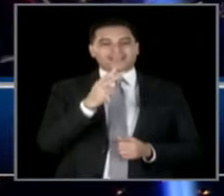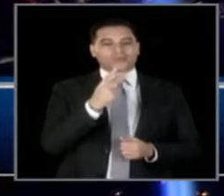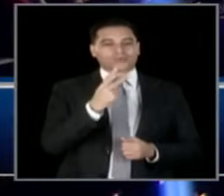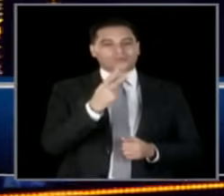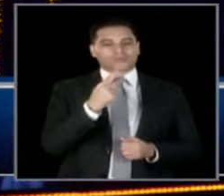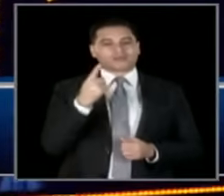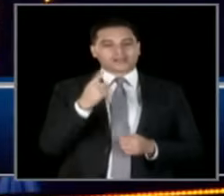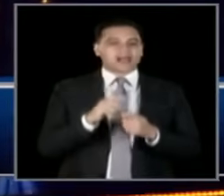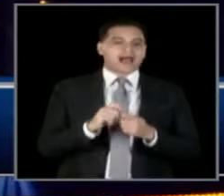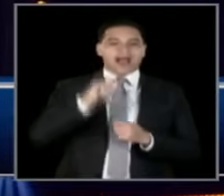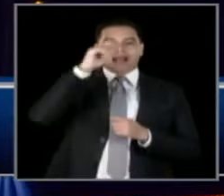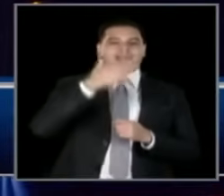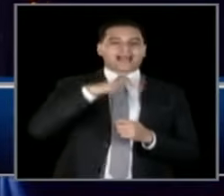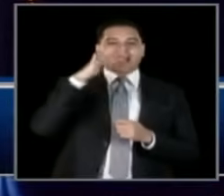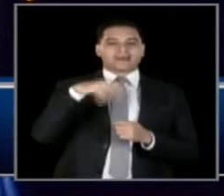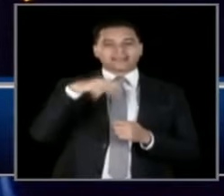ارتفاع